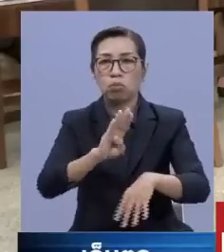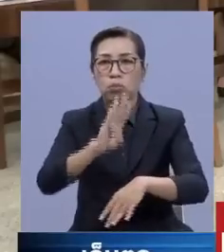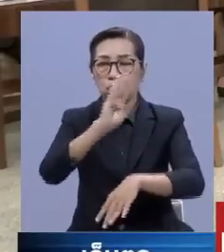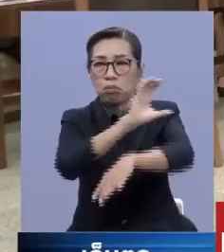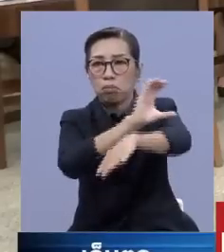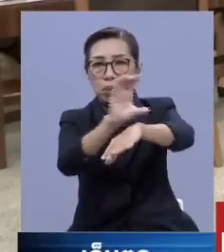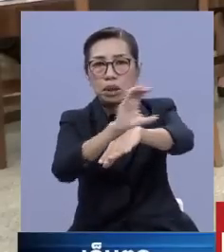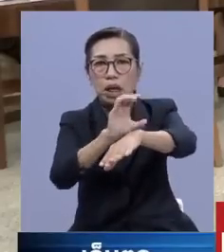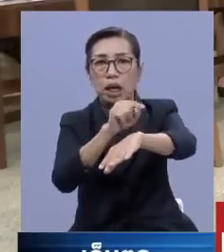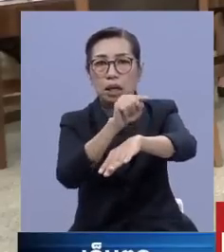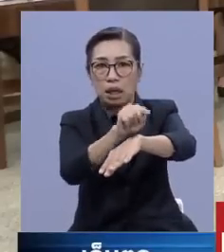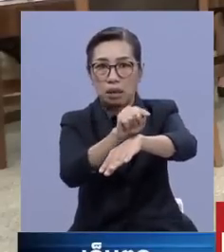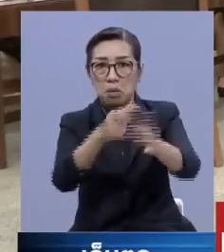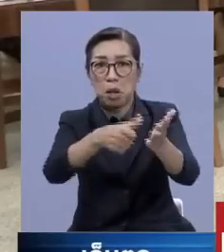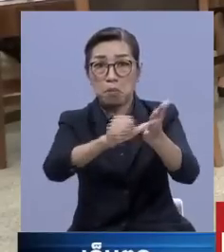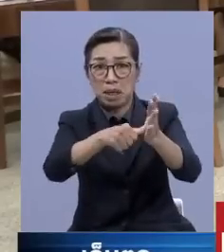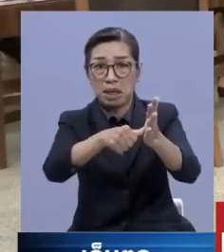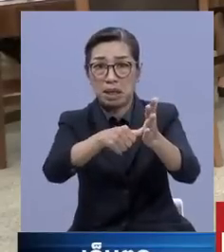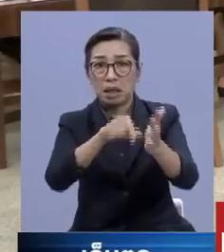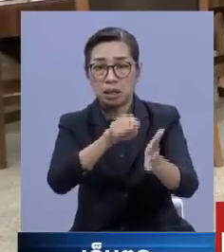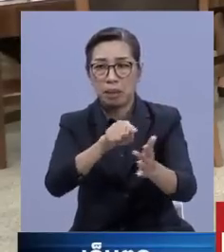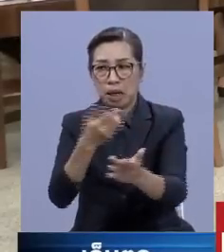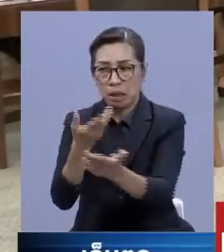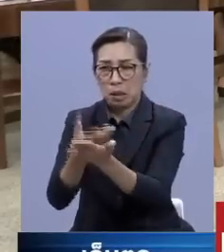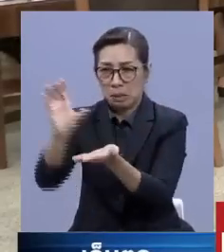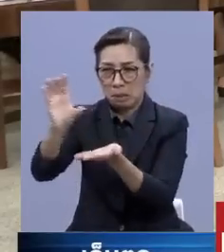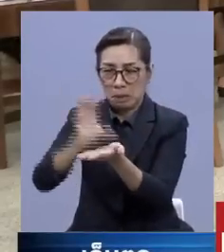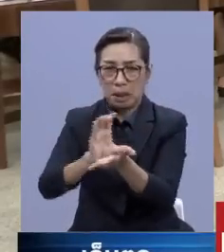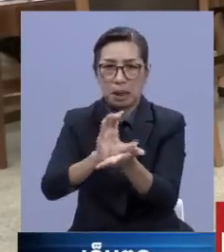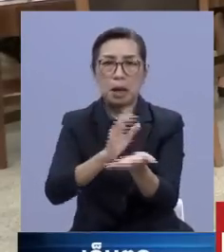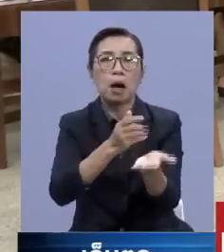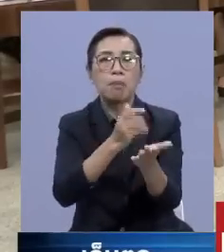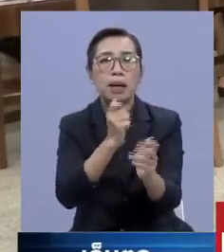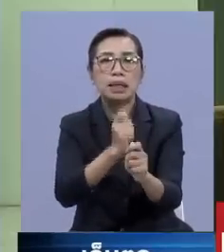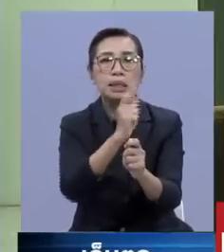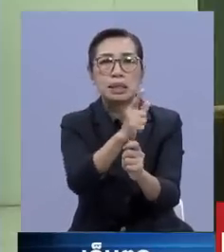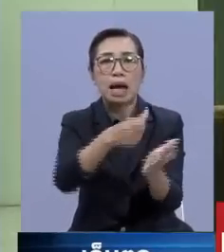วันนี้นะคะยังไม่มีการบรรจุในวาระในที่ประชุมค่ะ